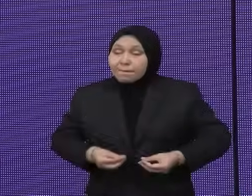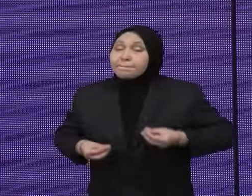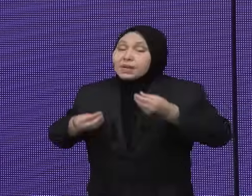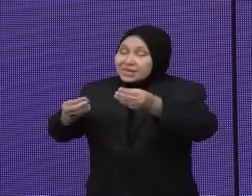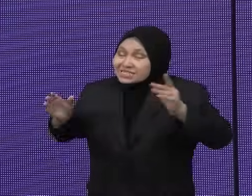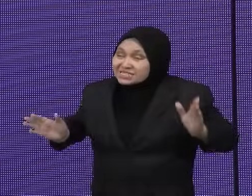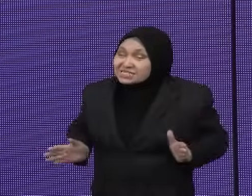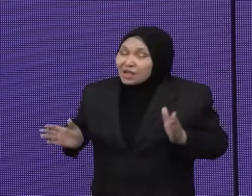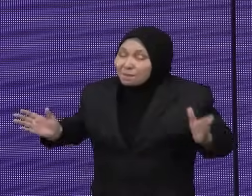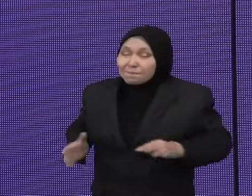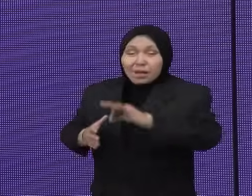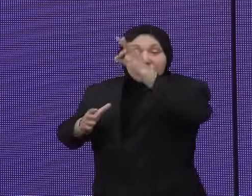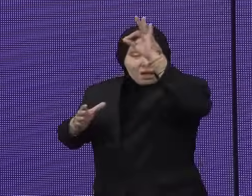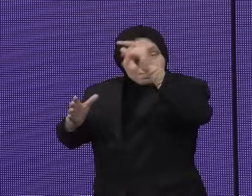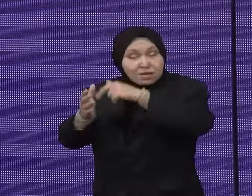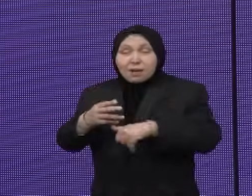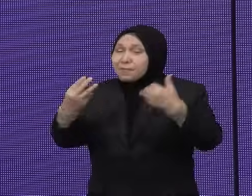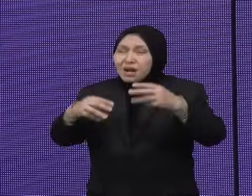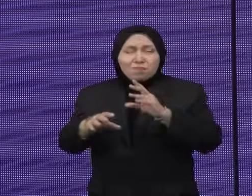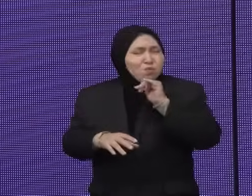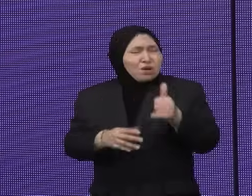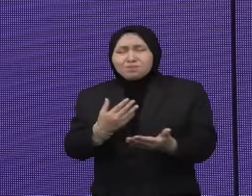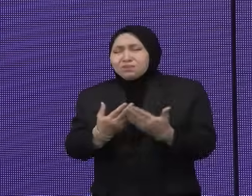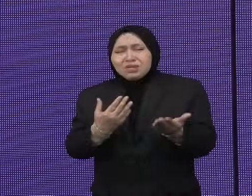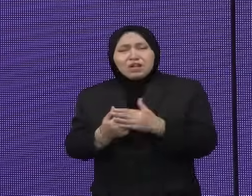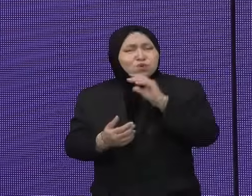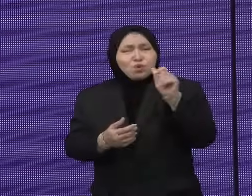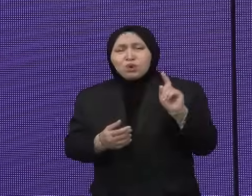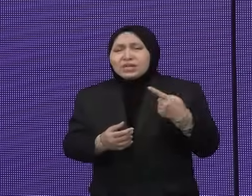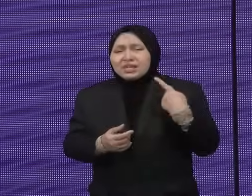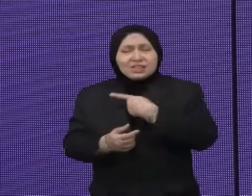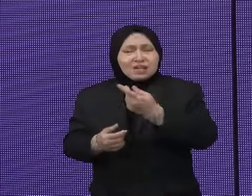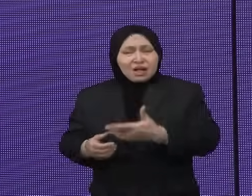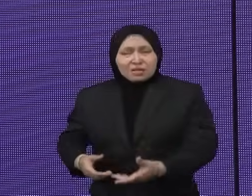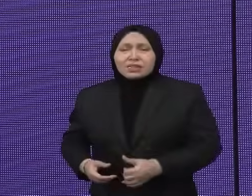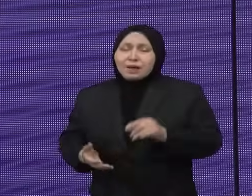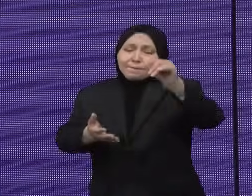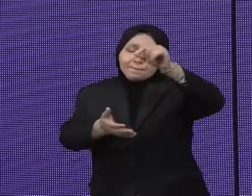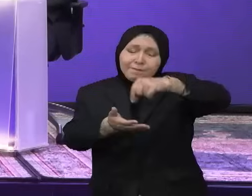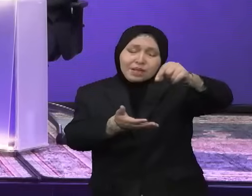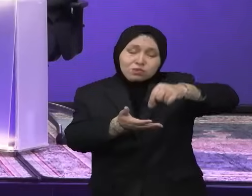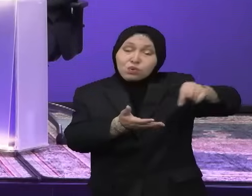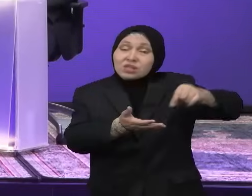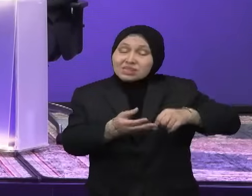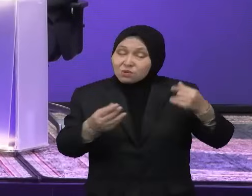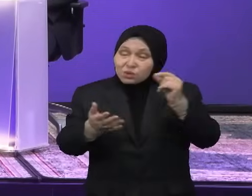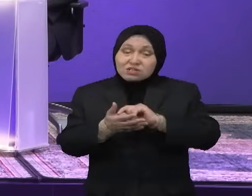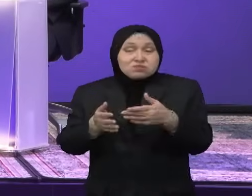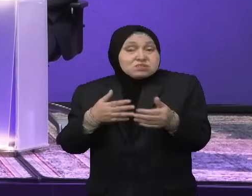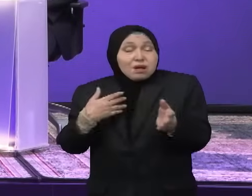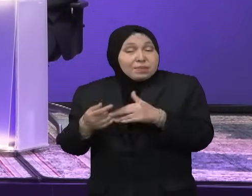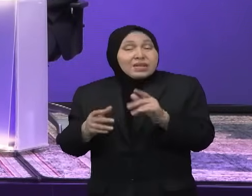kepada orang-orang beriman. Berperang bukannya mudah, ya, bukannya sekadar kita angkat, kalau pegang pen ini tulis mungkin satu hal, kan, tapi kalau katakan